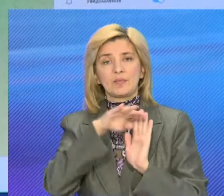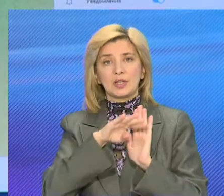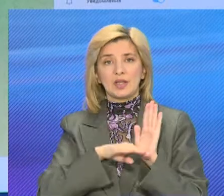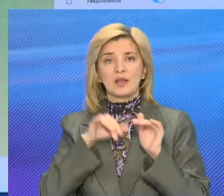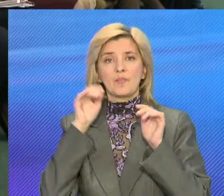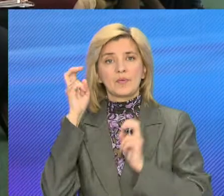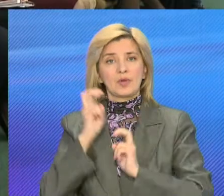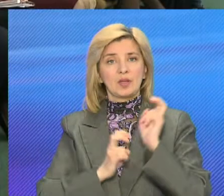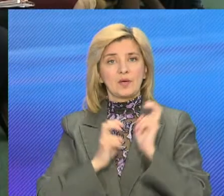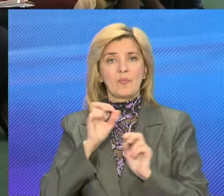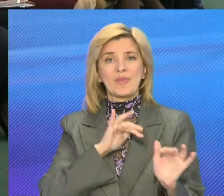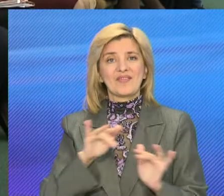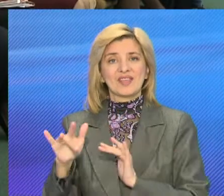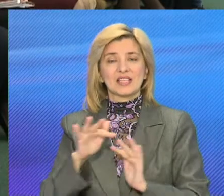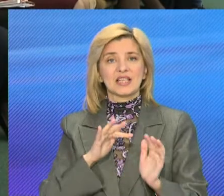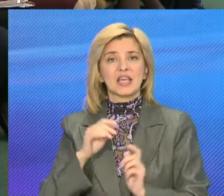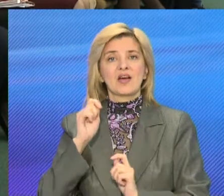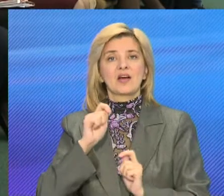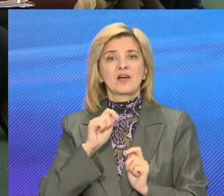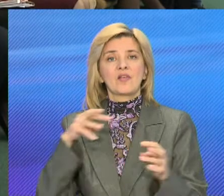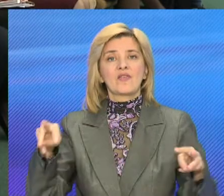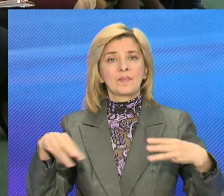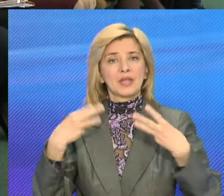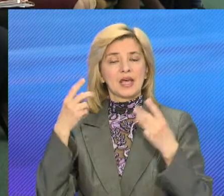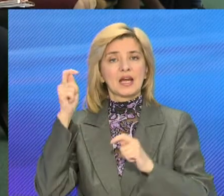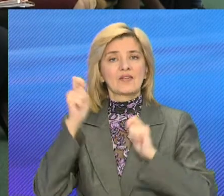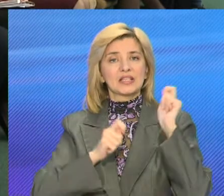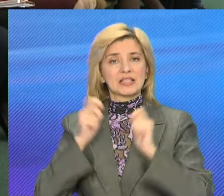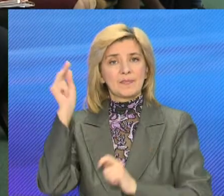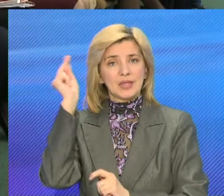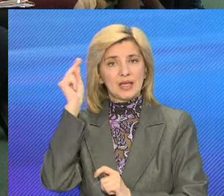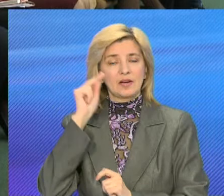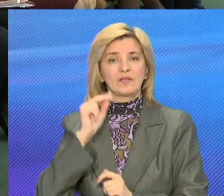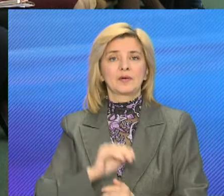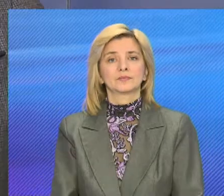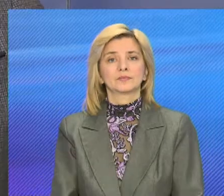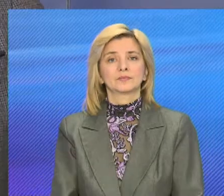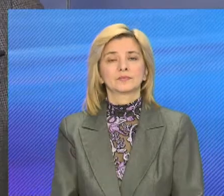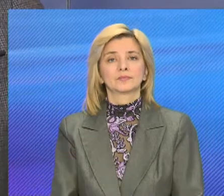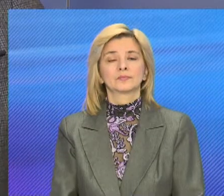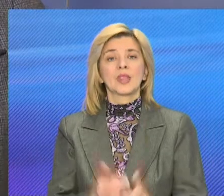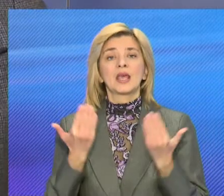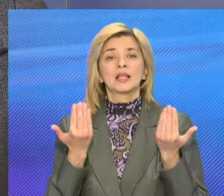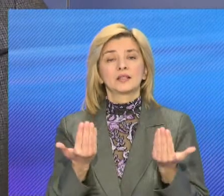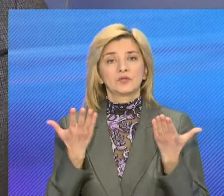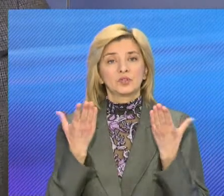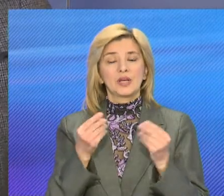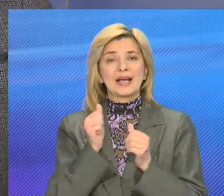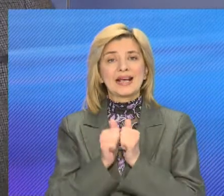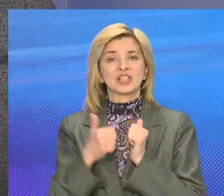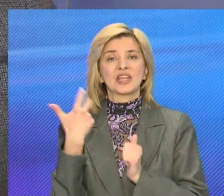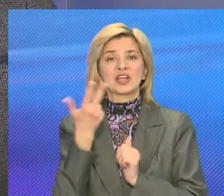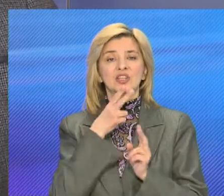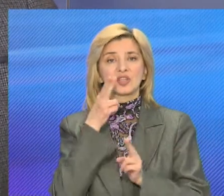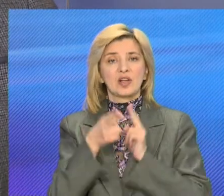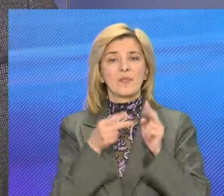и семинаров, а так само разгляд зворотов и скаргов от субъектов персональных данных. На сегодняшний день каждая третья